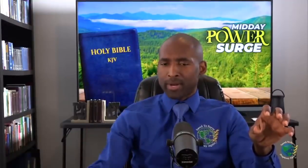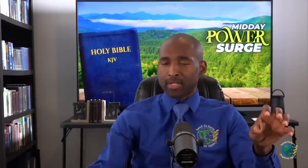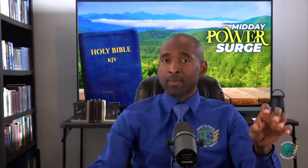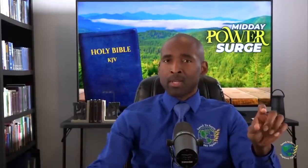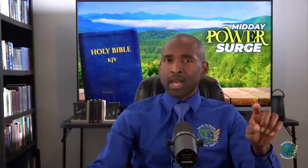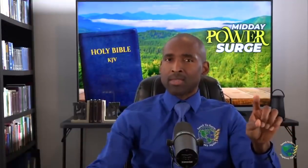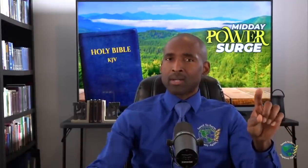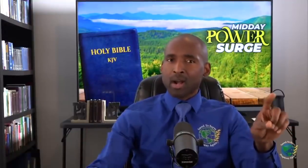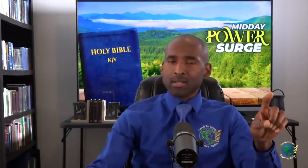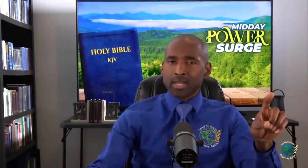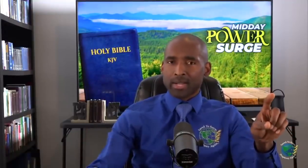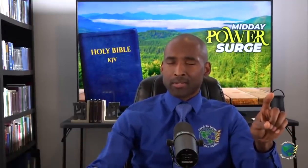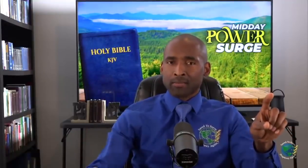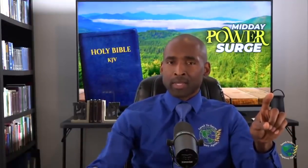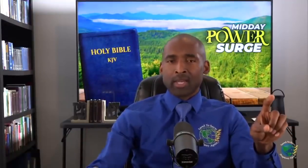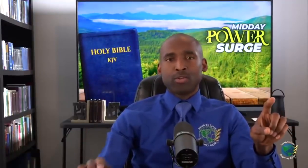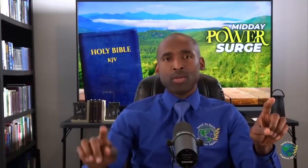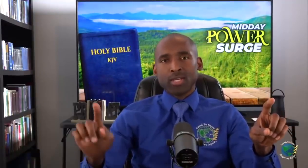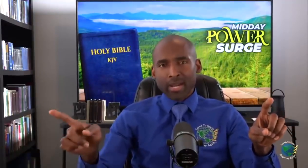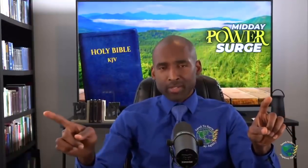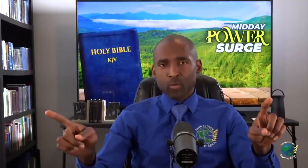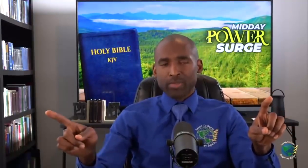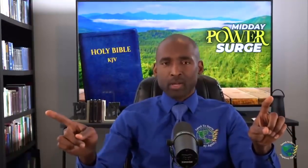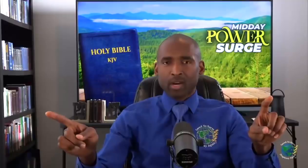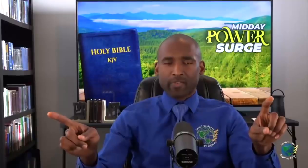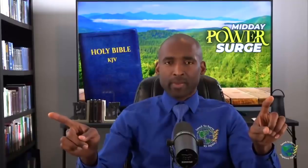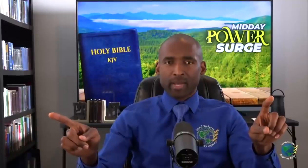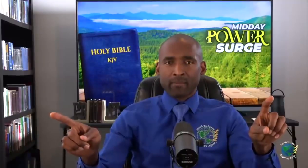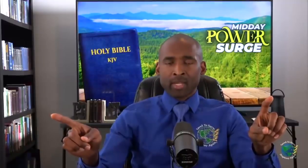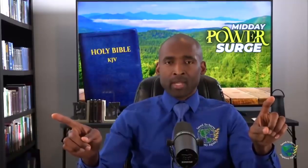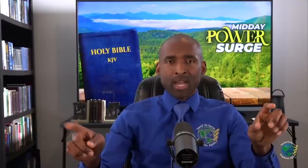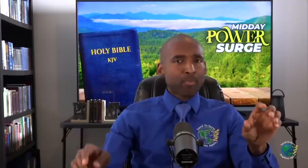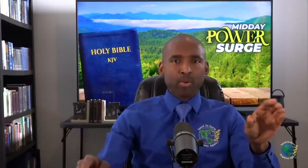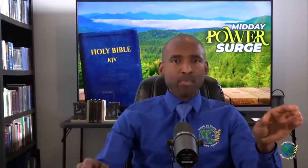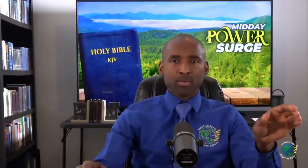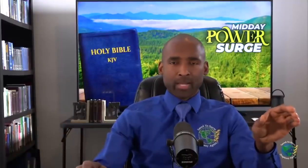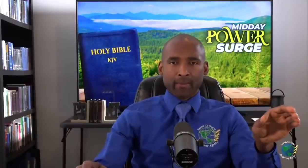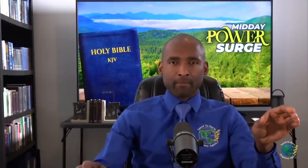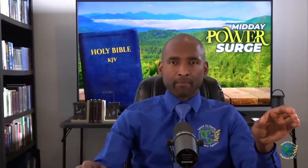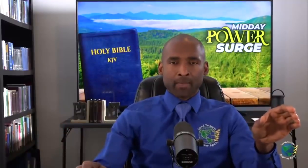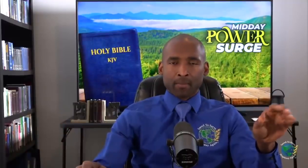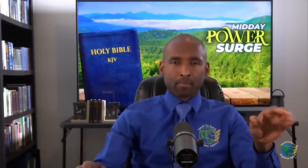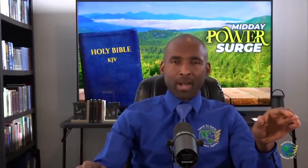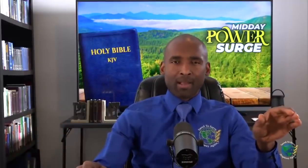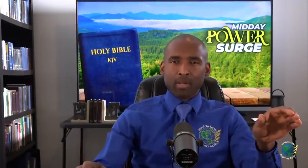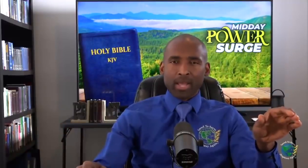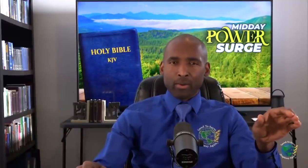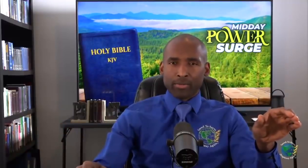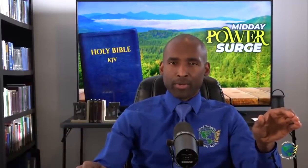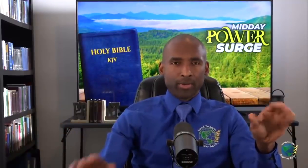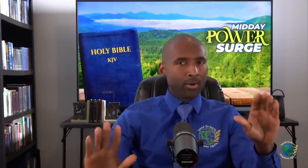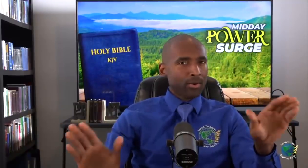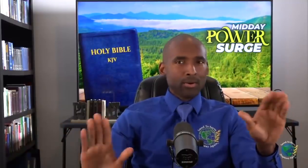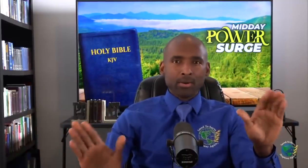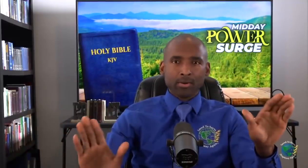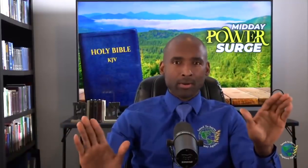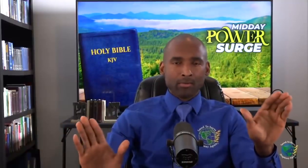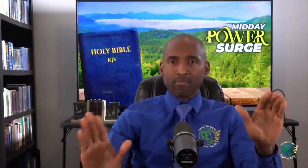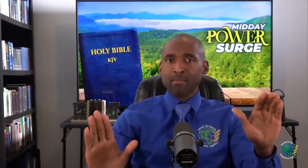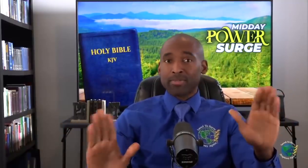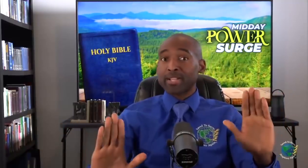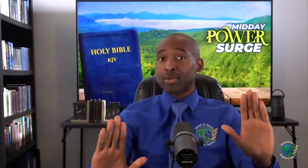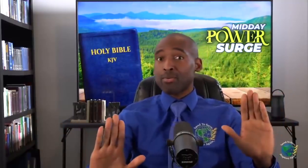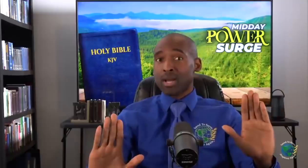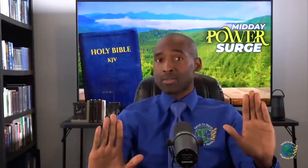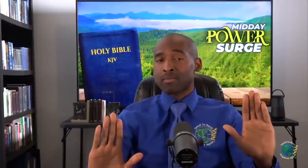мире есть подделки. Поймите это, друзья мои. Контекст здесь такой. Объединяйтесь с правительством, не продвигайте библейское здоровье. Нет,